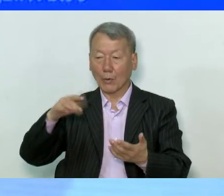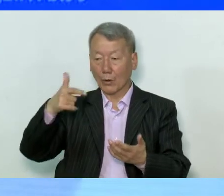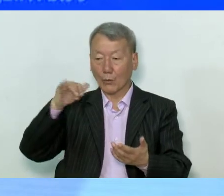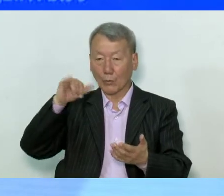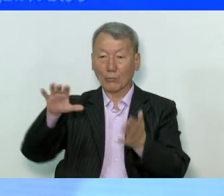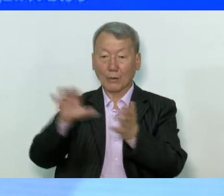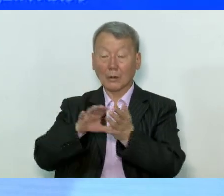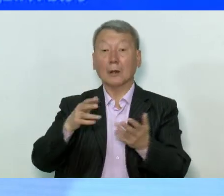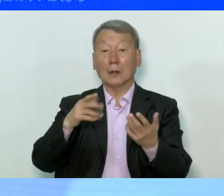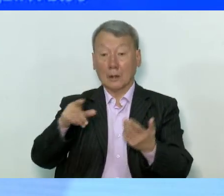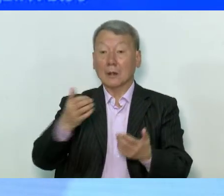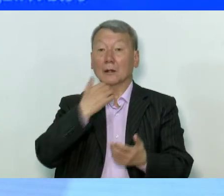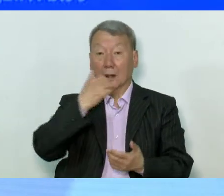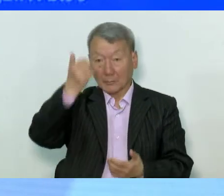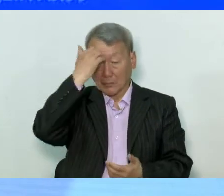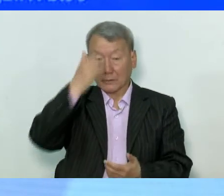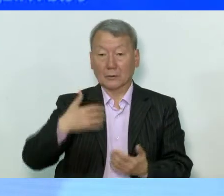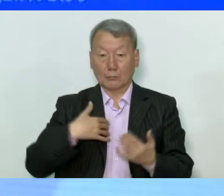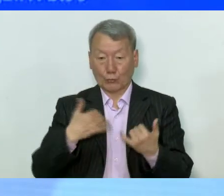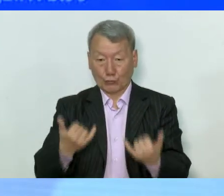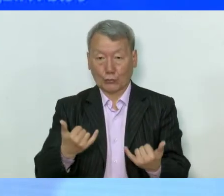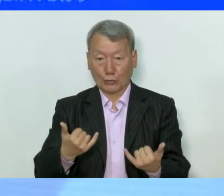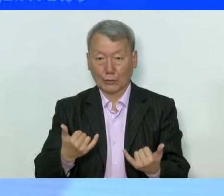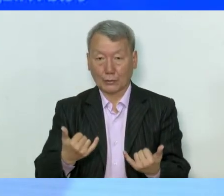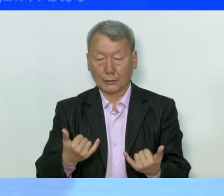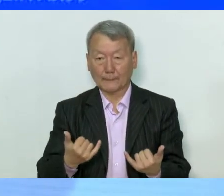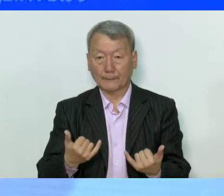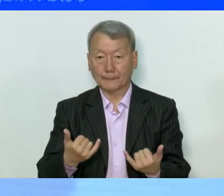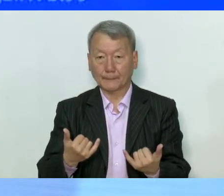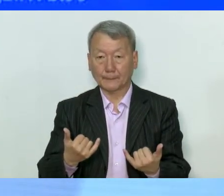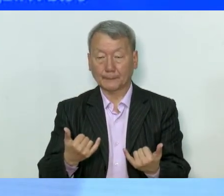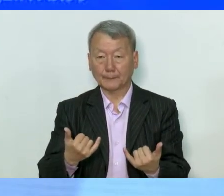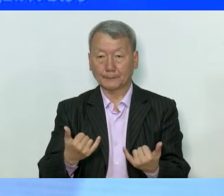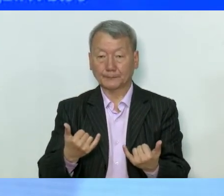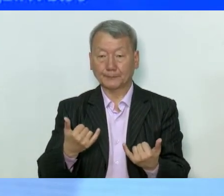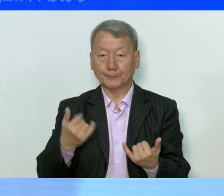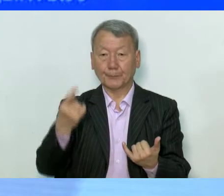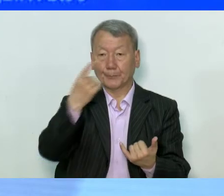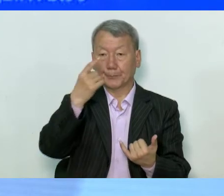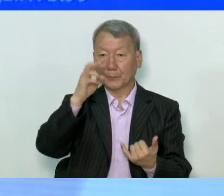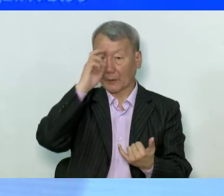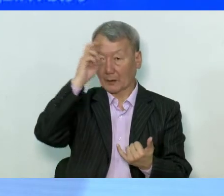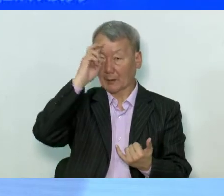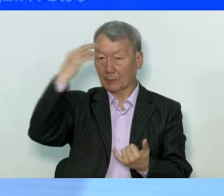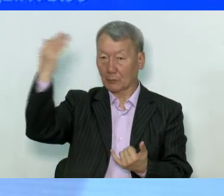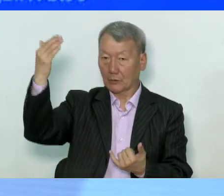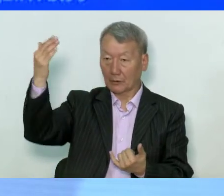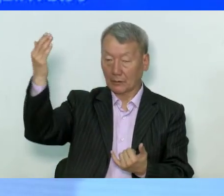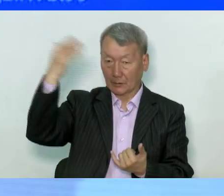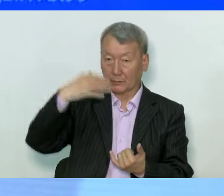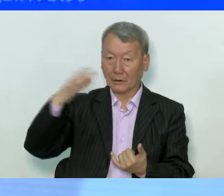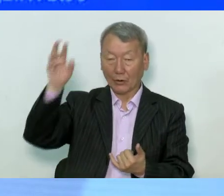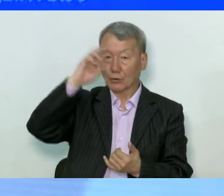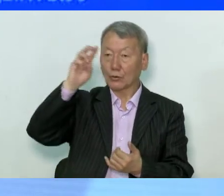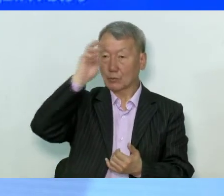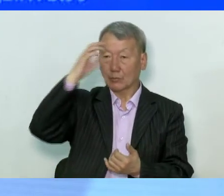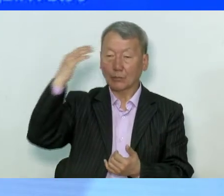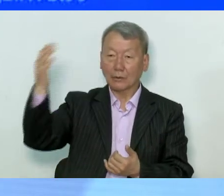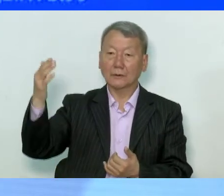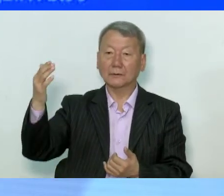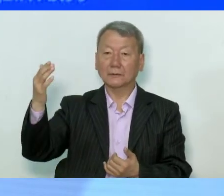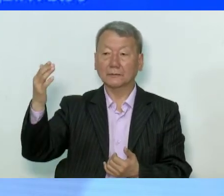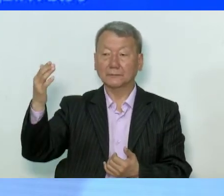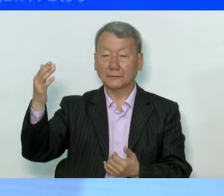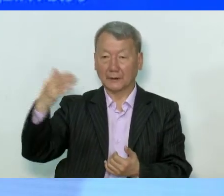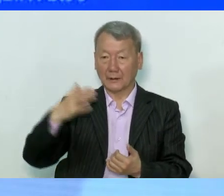Кымбат, бул боюнча биз буга чейин ошол биринчи эле мамлекет тарабынан айтып өтөйүн. Мамлекет